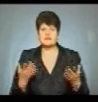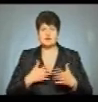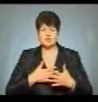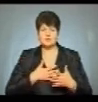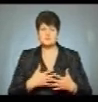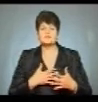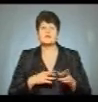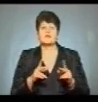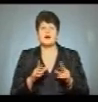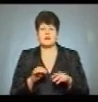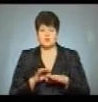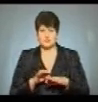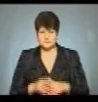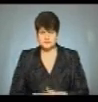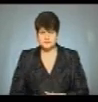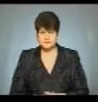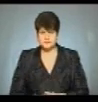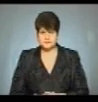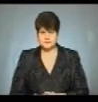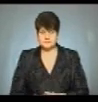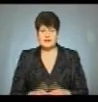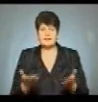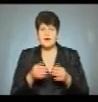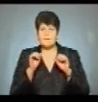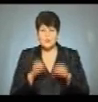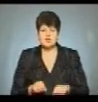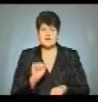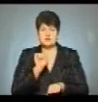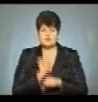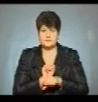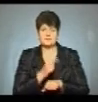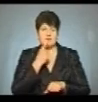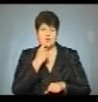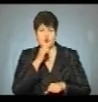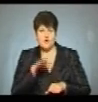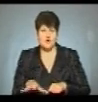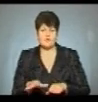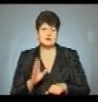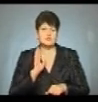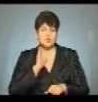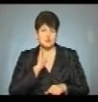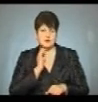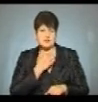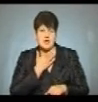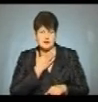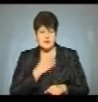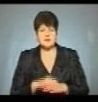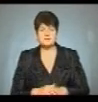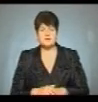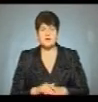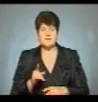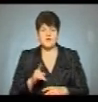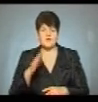вона буде проводитися, де можна зупиняти кровотечу по сонній артерії, по